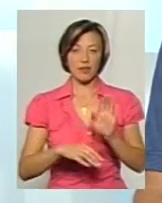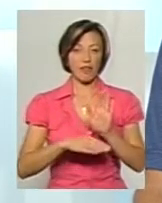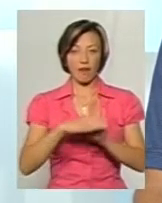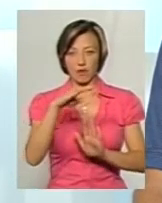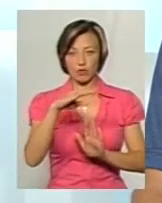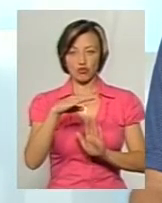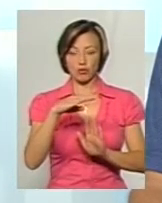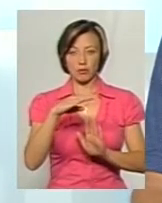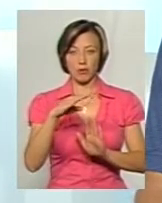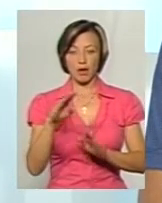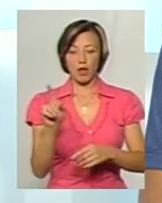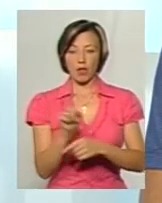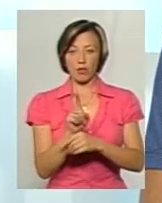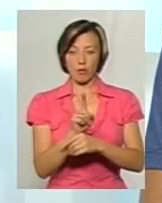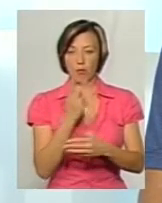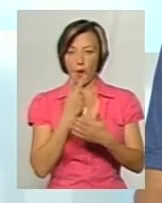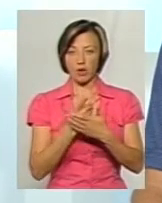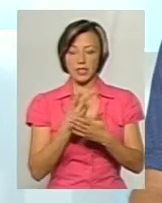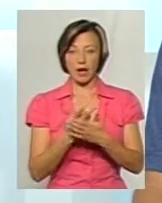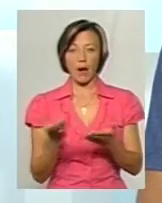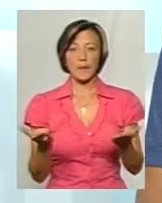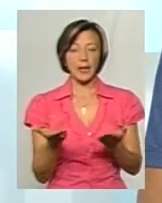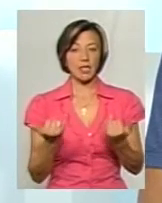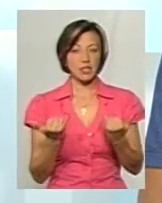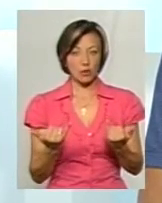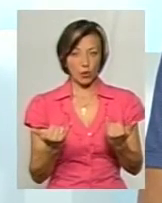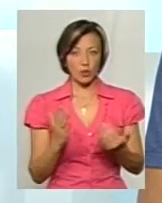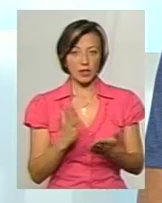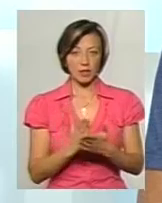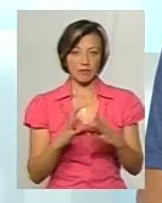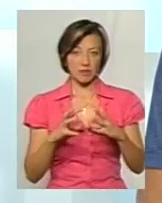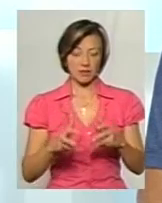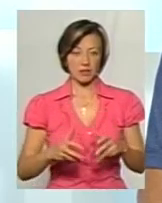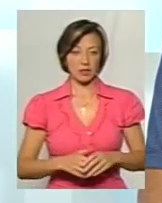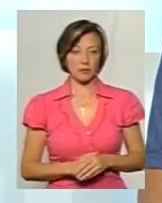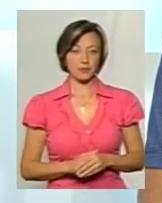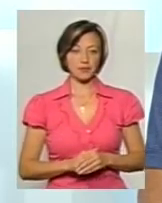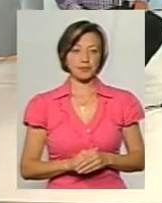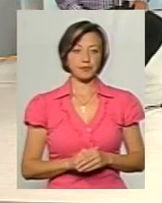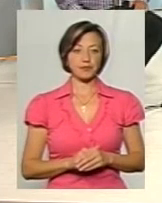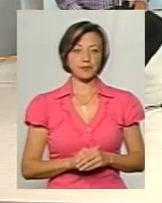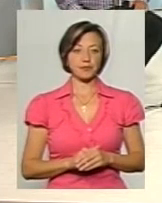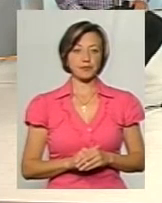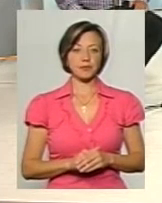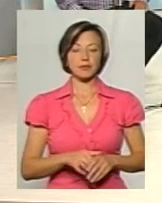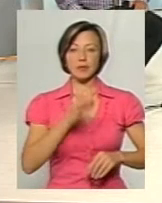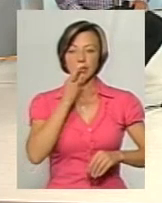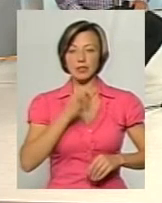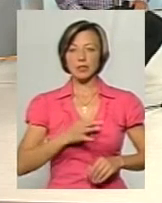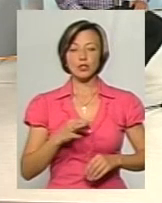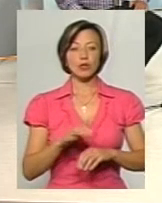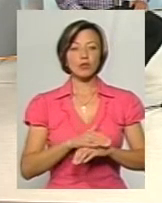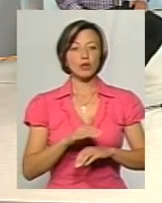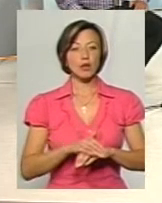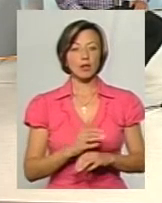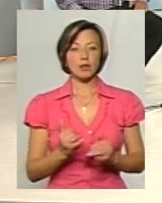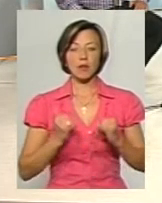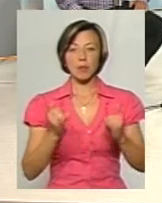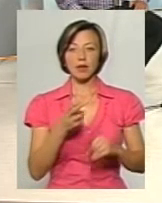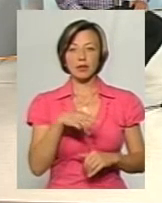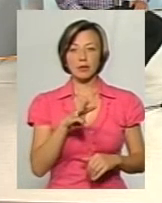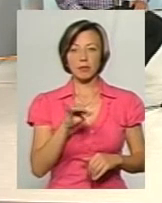найвищим показникам, які сьогодні існують в світі. Скажіть, будь ласка, пане